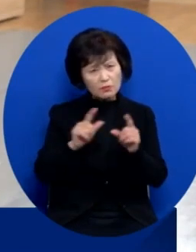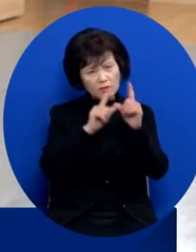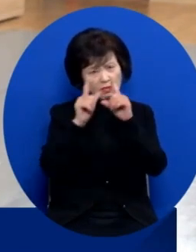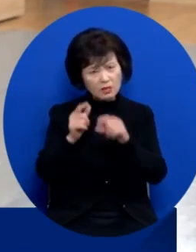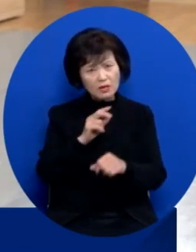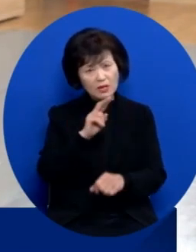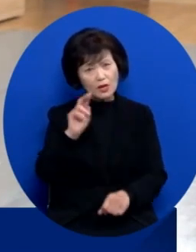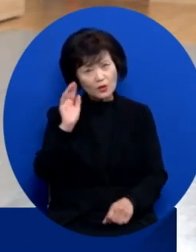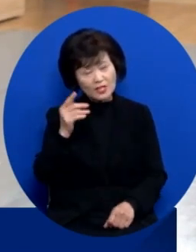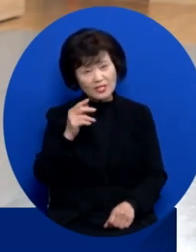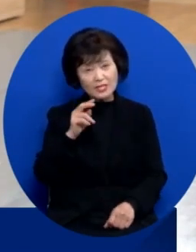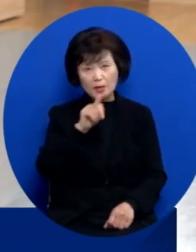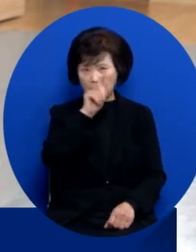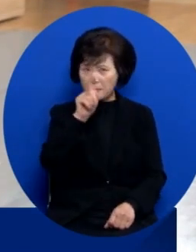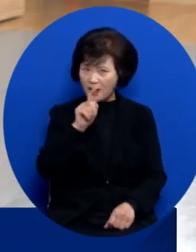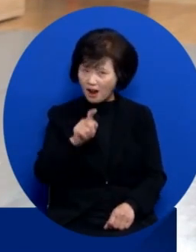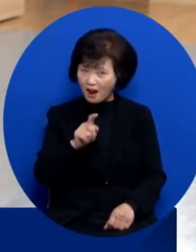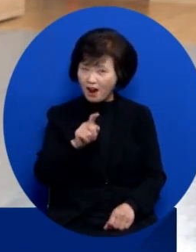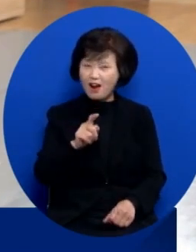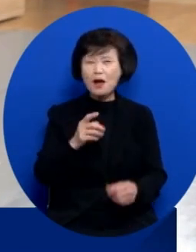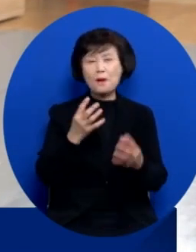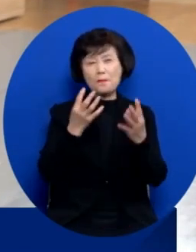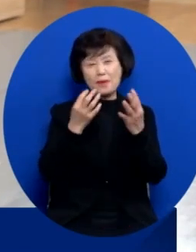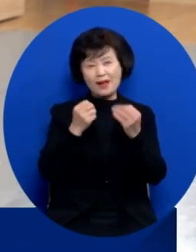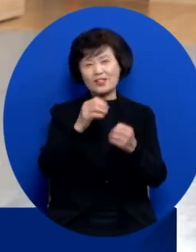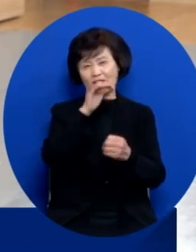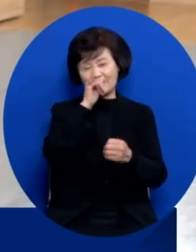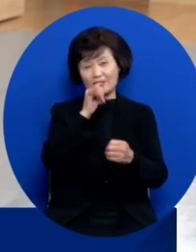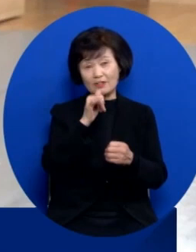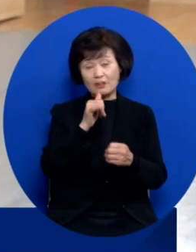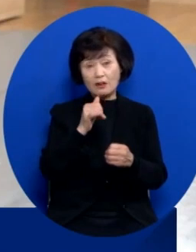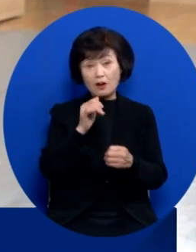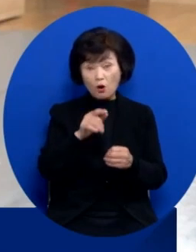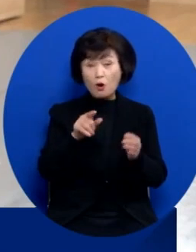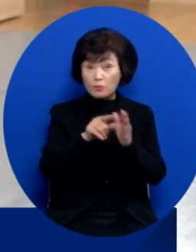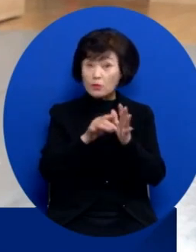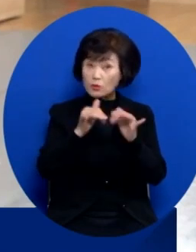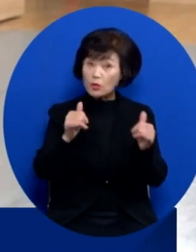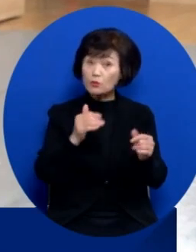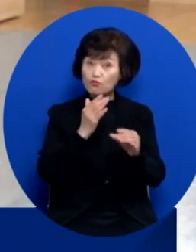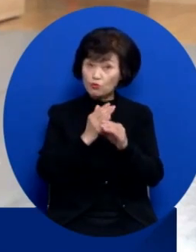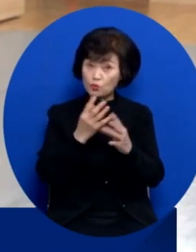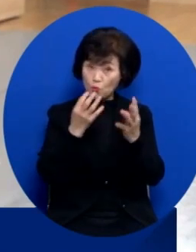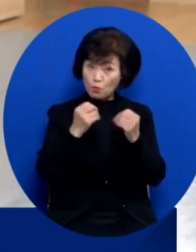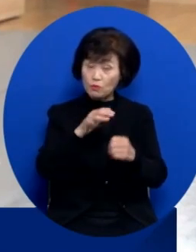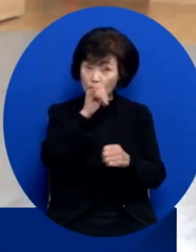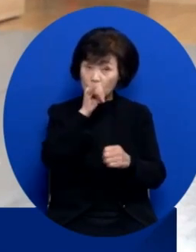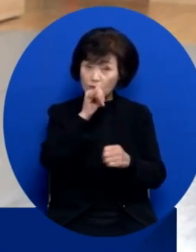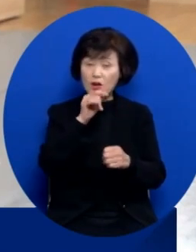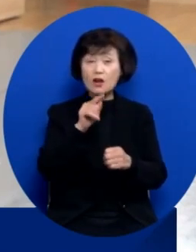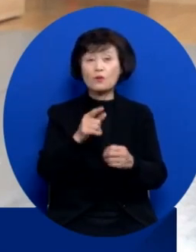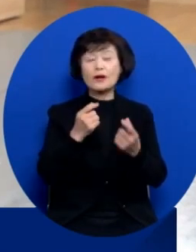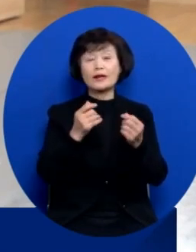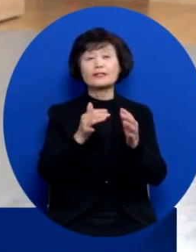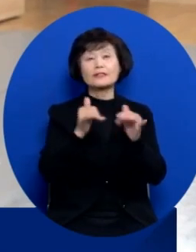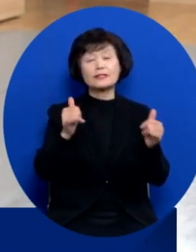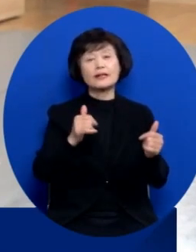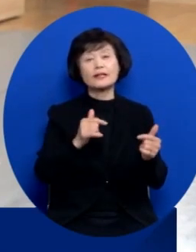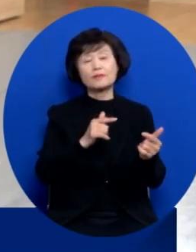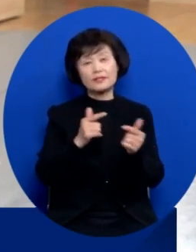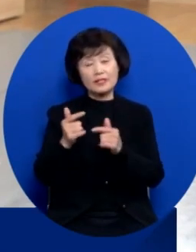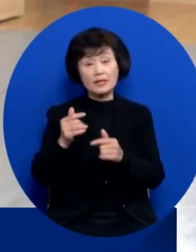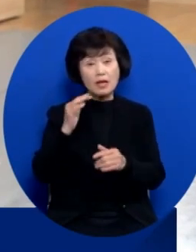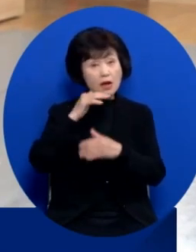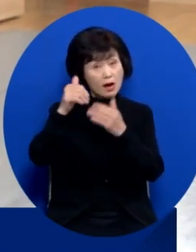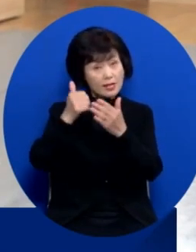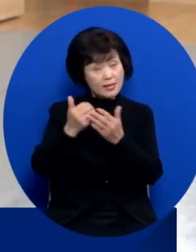그런 의문점을 품은 사람이 이 세상에 많다고 생각하는데 크리스찬들 중에서도 그런 사람들에게 그분이 어떻게 일하시는지를 이제